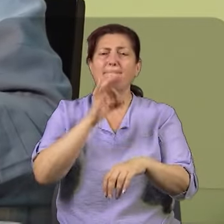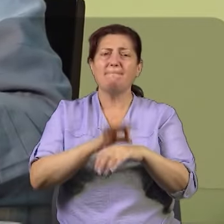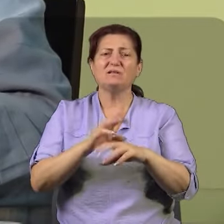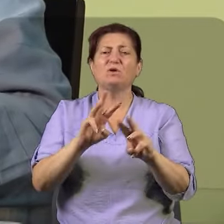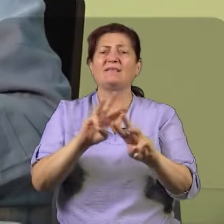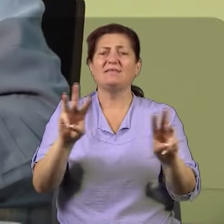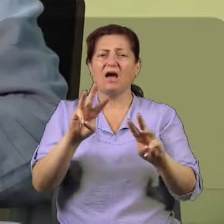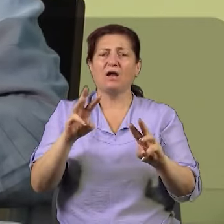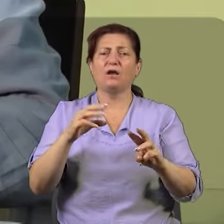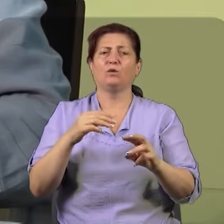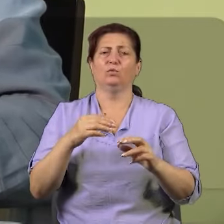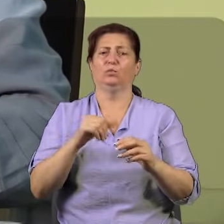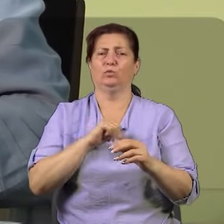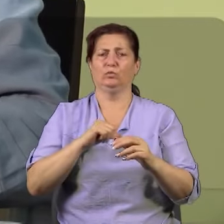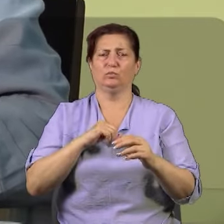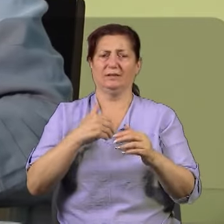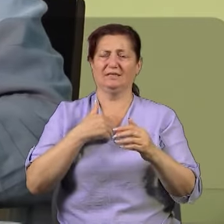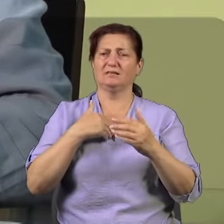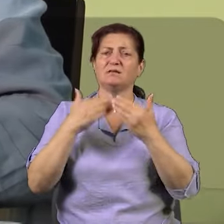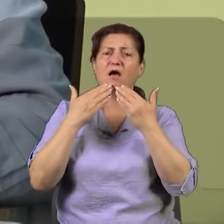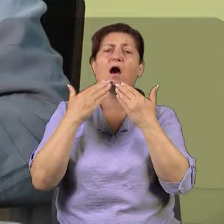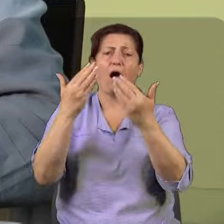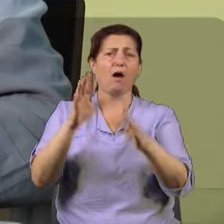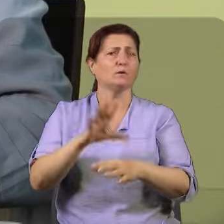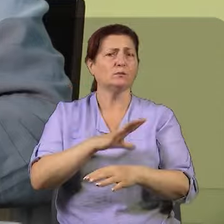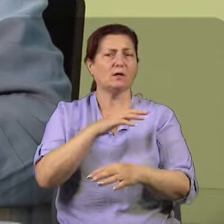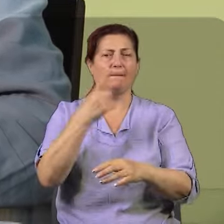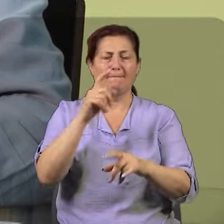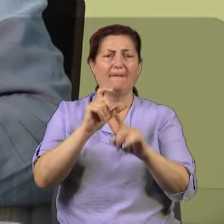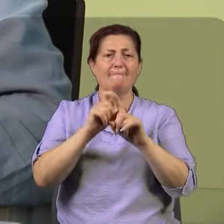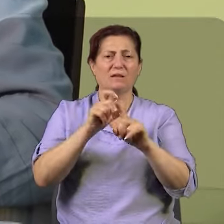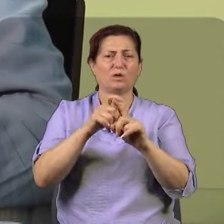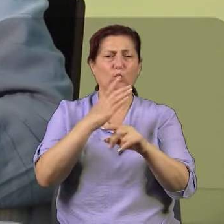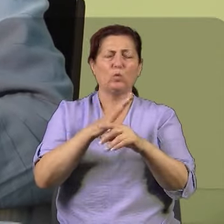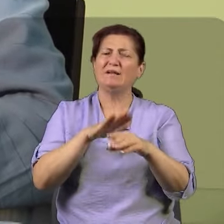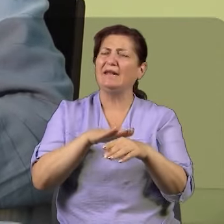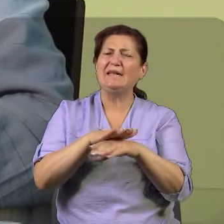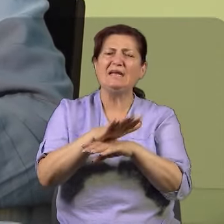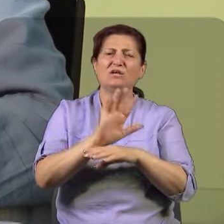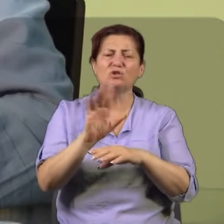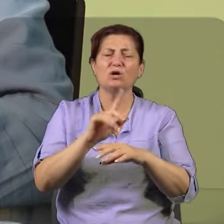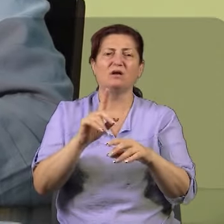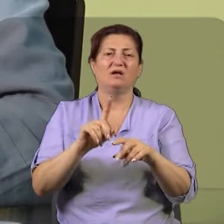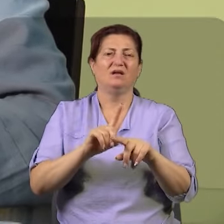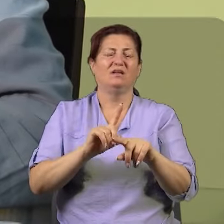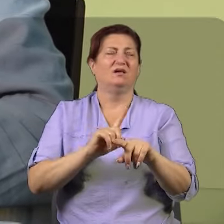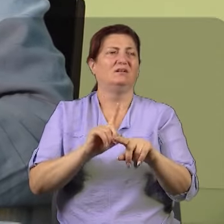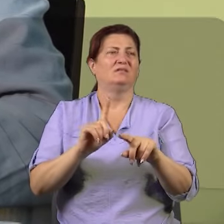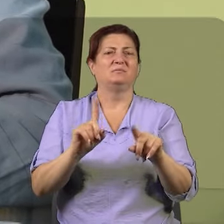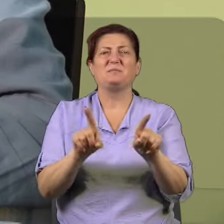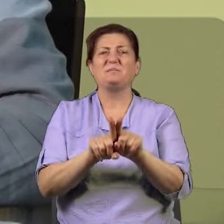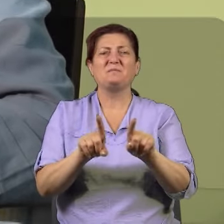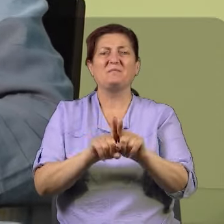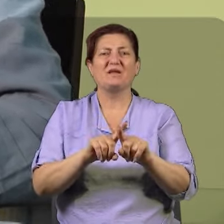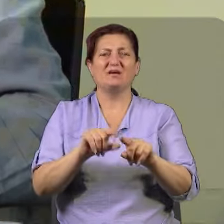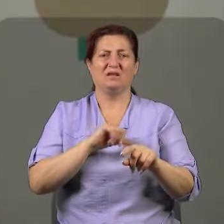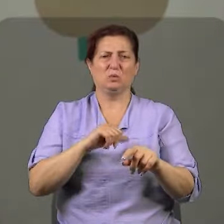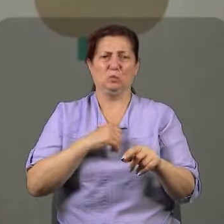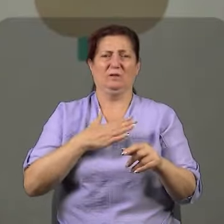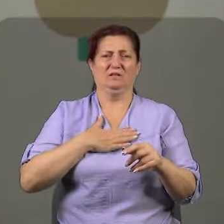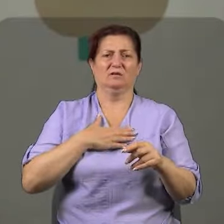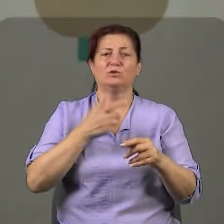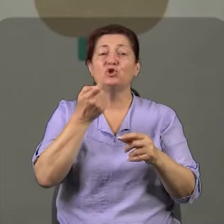հարցրել ենք եւ մի պատասխան ունեն, որը լիարժեք չի, բայց ինչ-որ արդարացման նման հնչում է, որ քիչ են